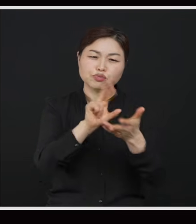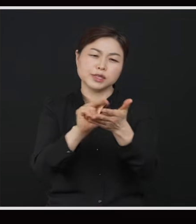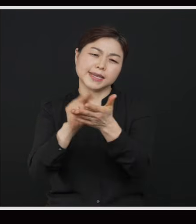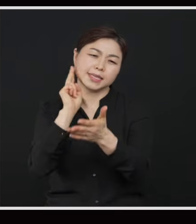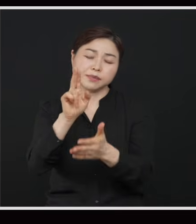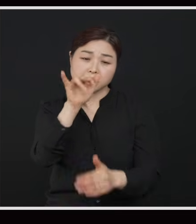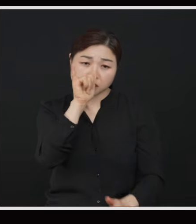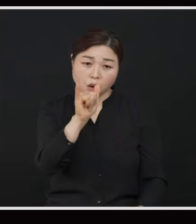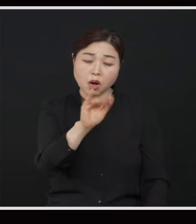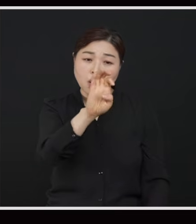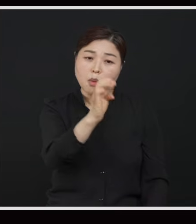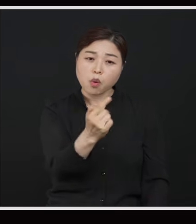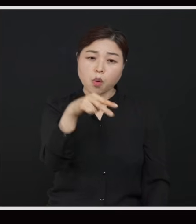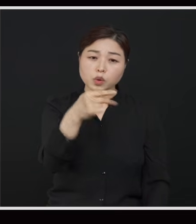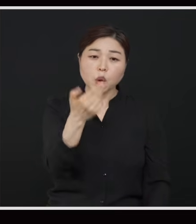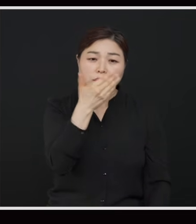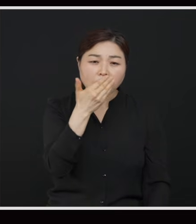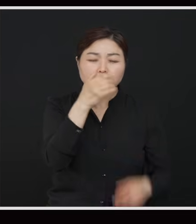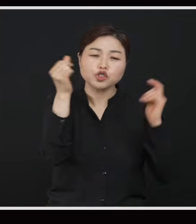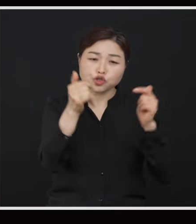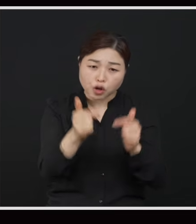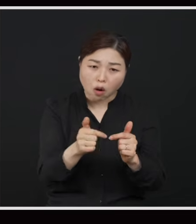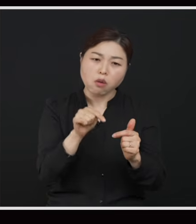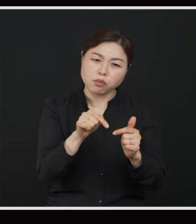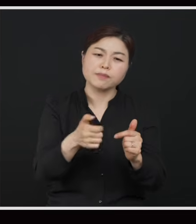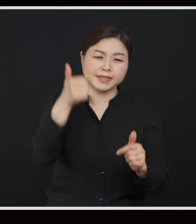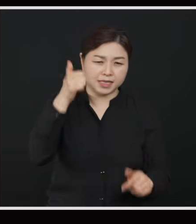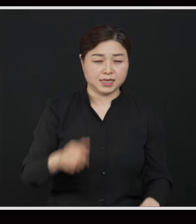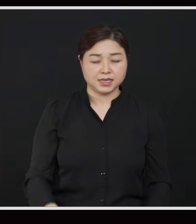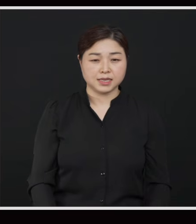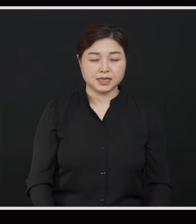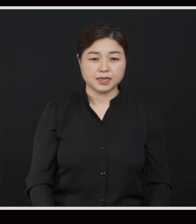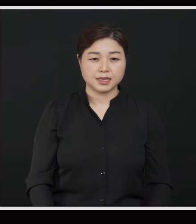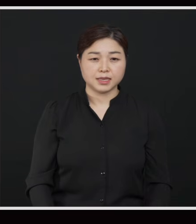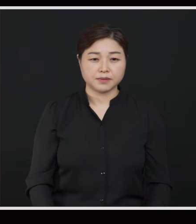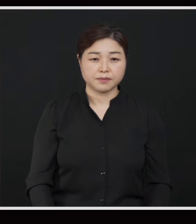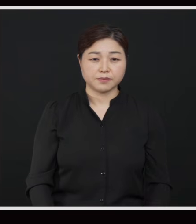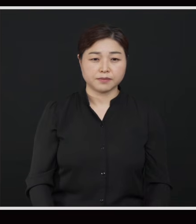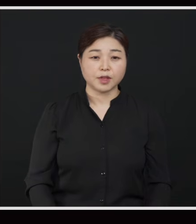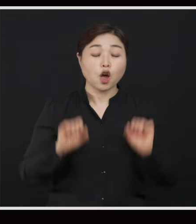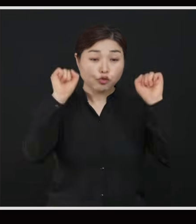문제가 되는데, 포도당을 좀 줄이면 어떨까?